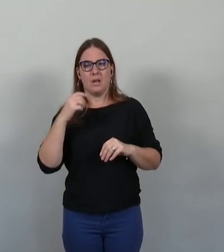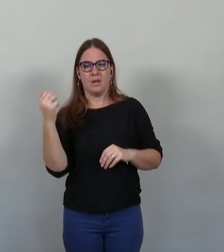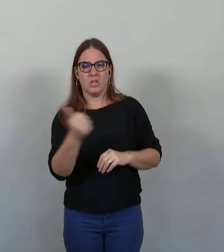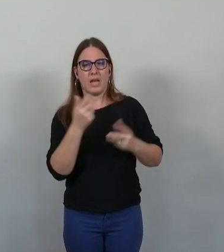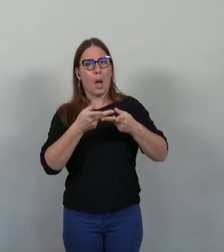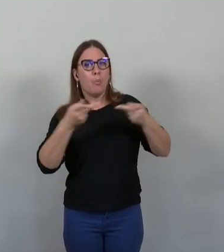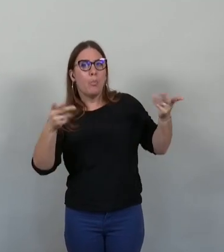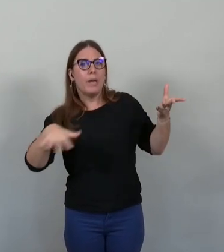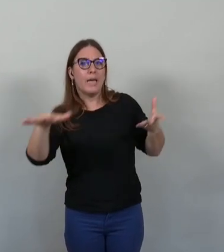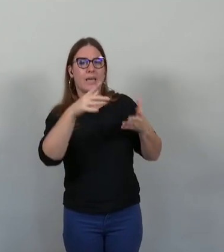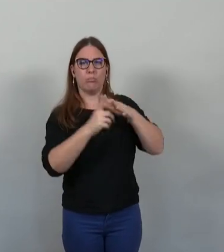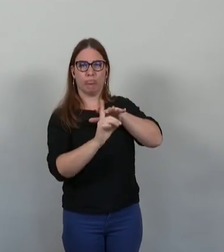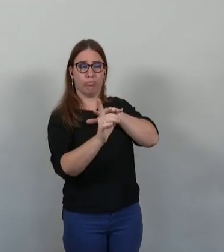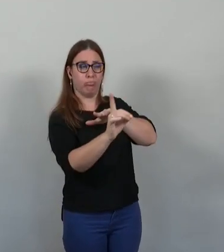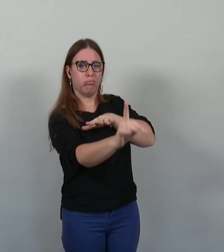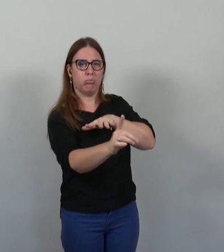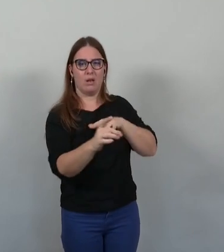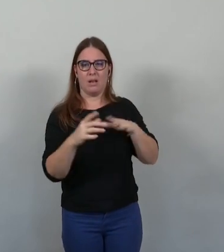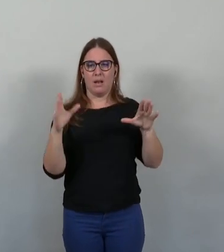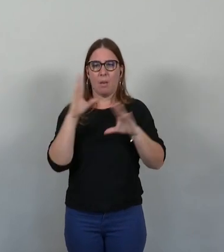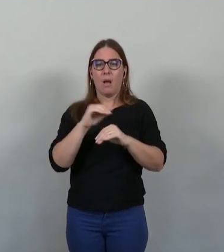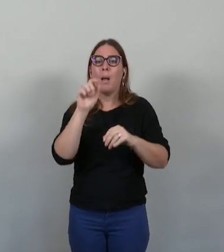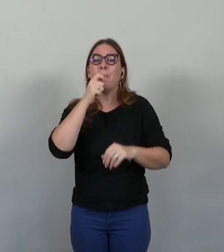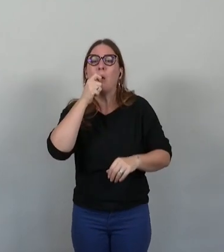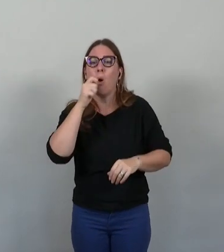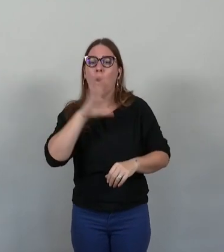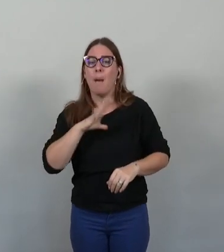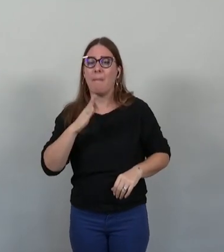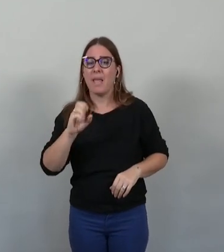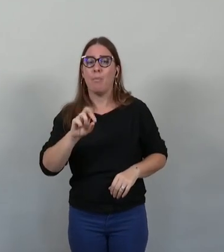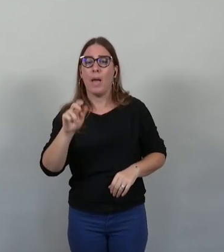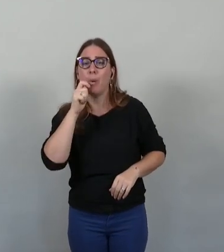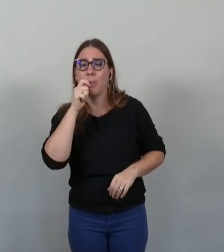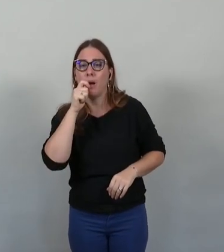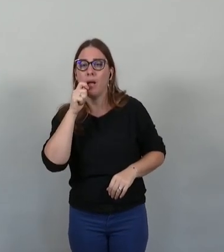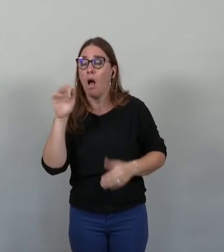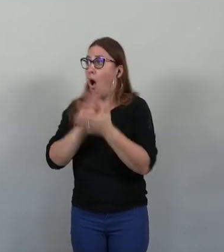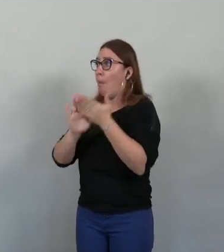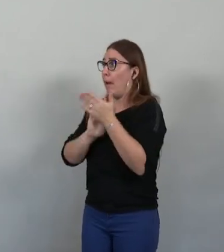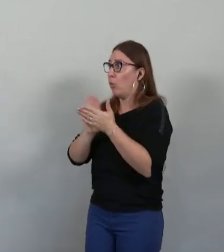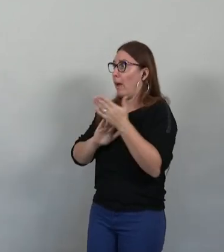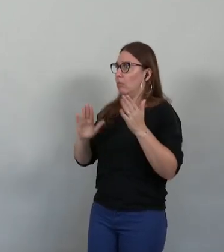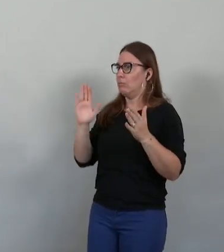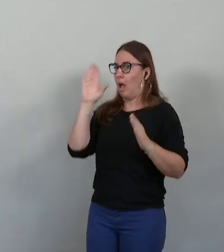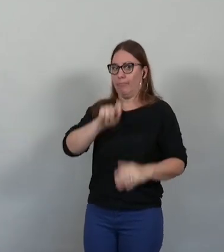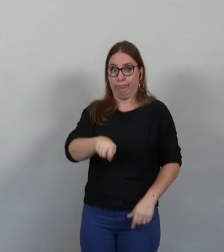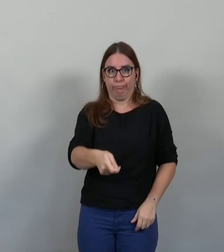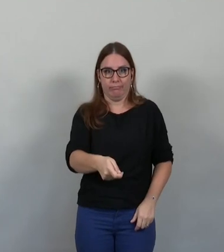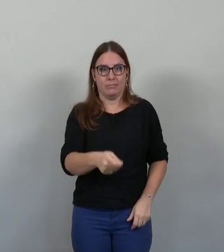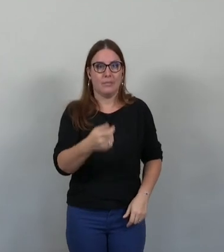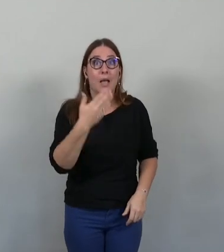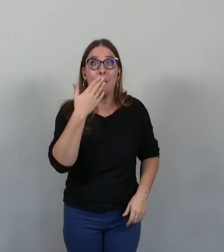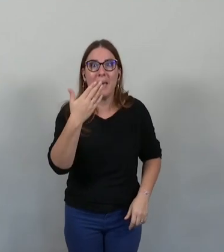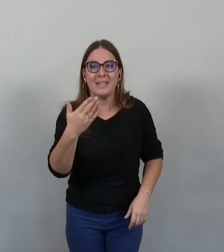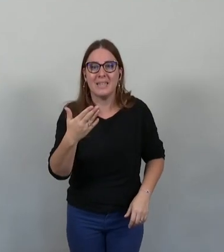éloigné avec l'explosion vous PZ couper votro'il plî fa résonance vous en prie merci